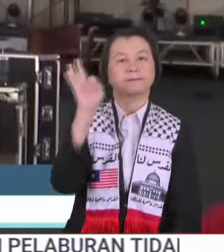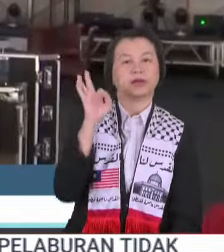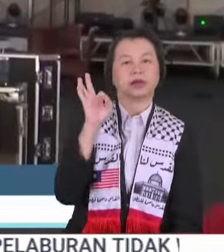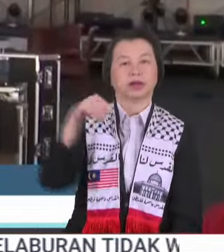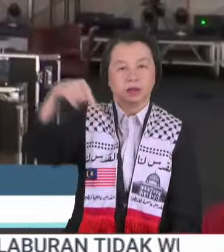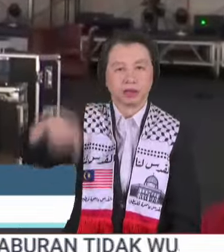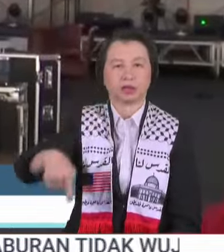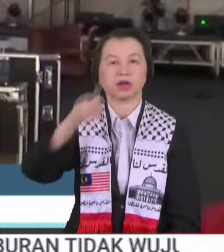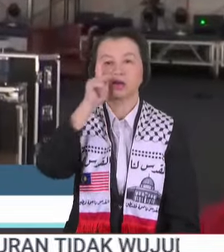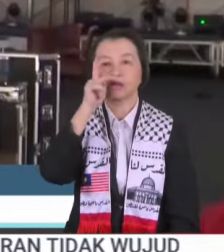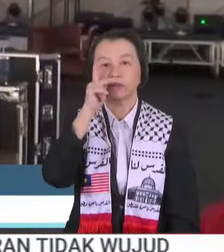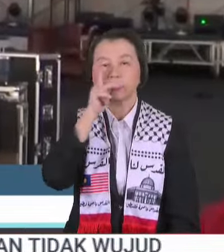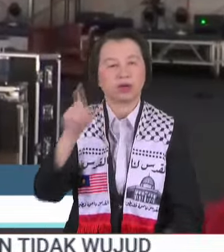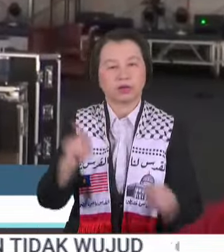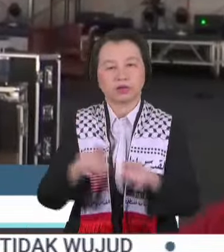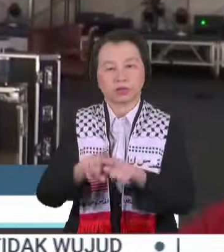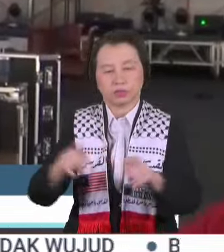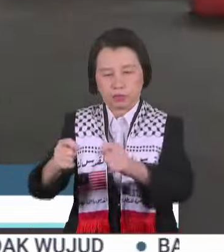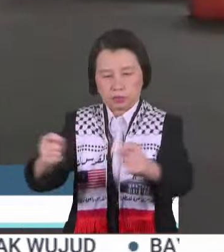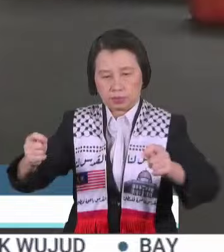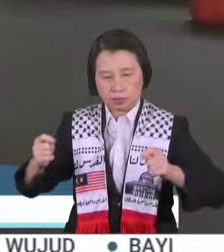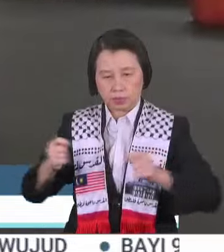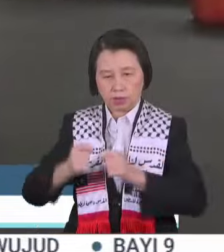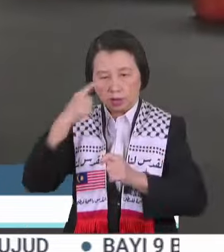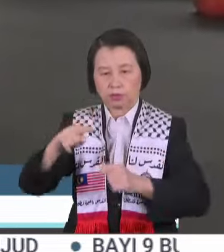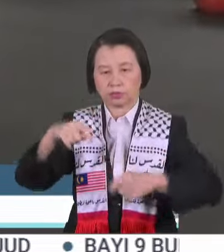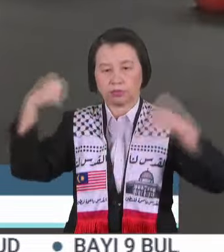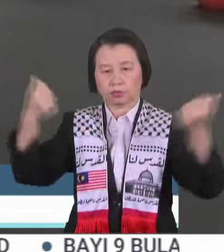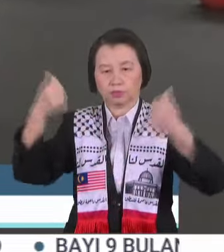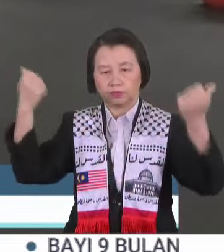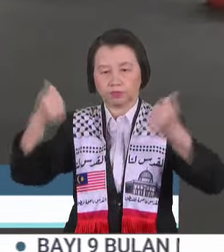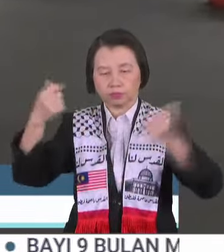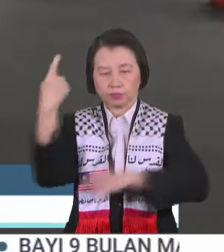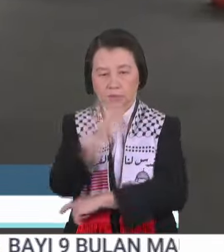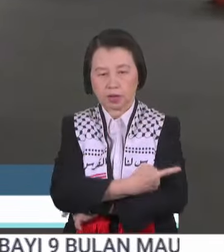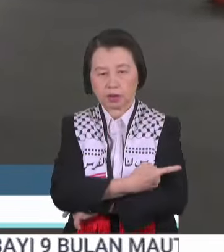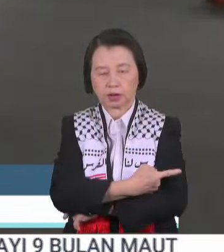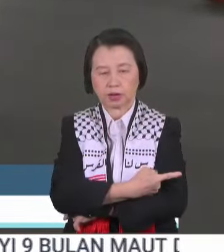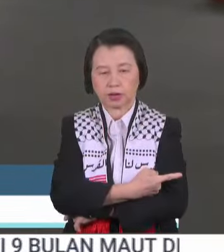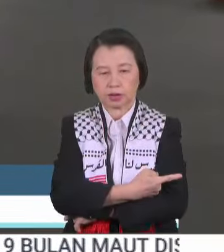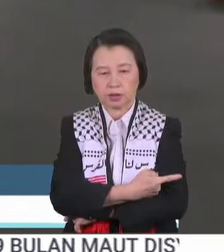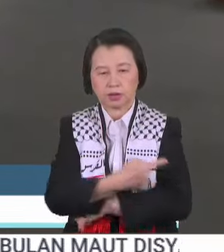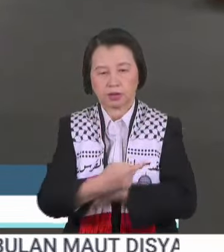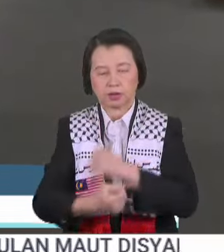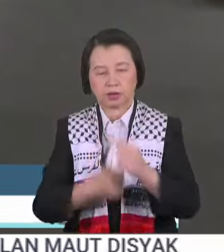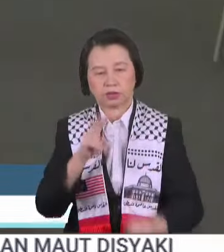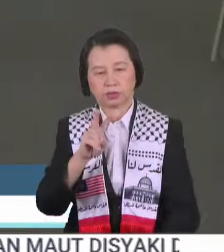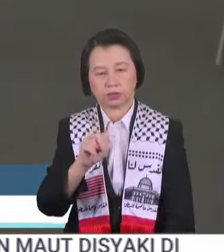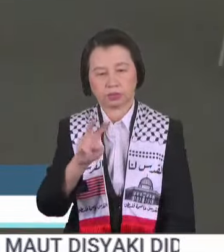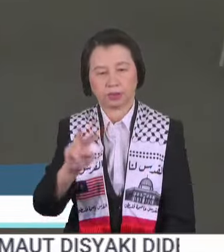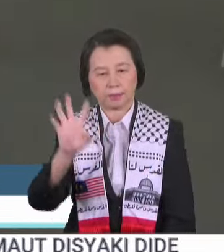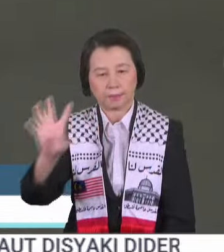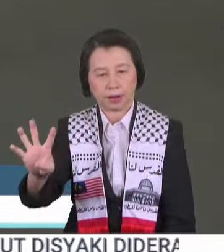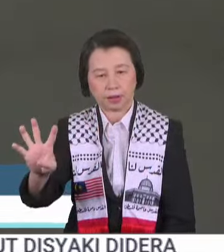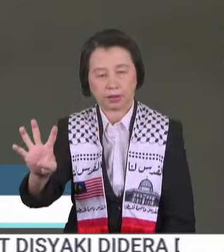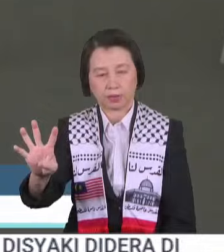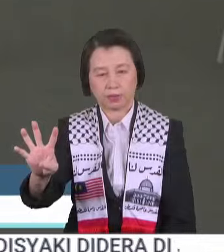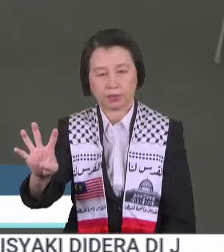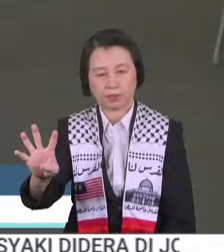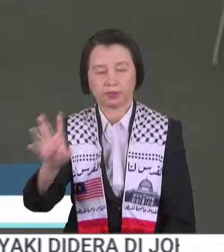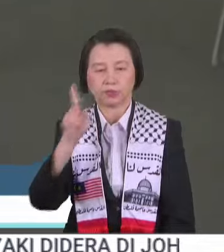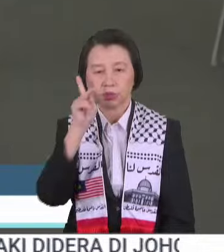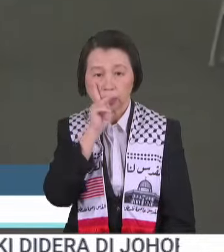Darman Park sebagai lokasi untuk sambutan Hari Raya Madani 2024 pada tahun ini peringkat negeri